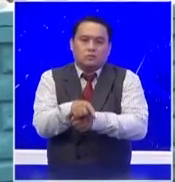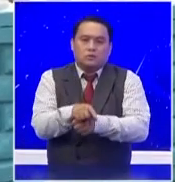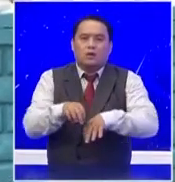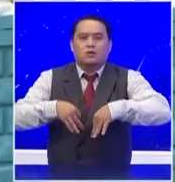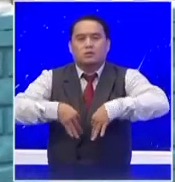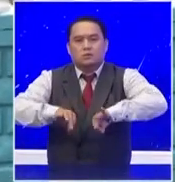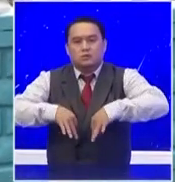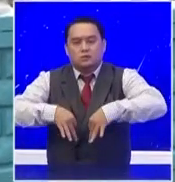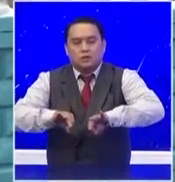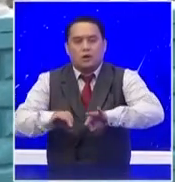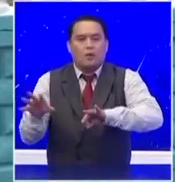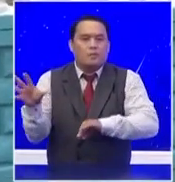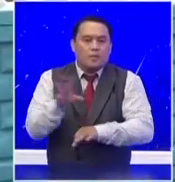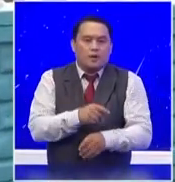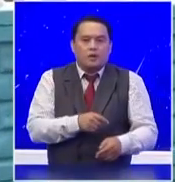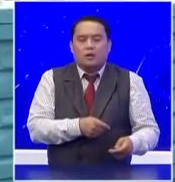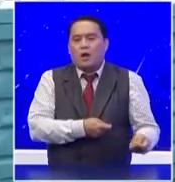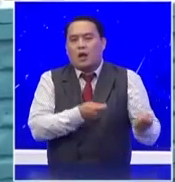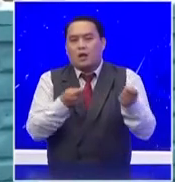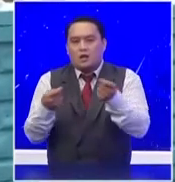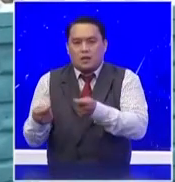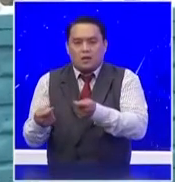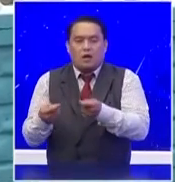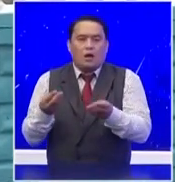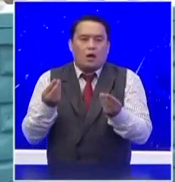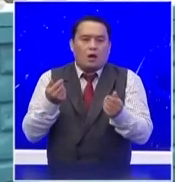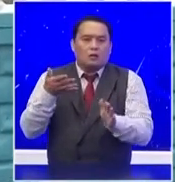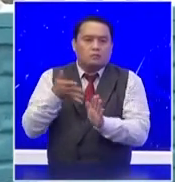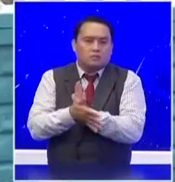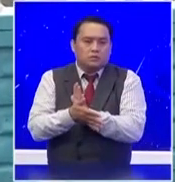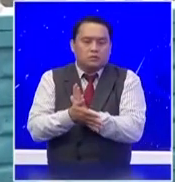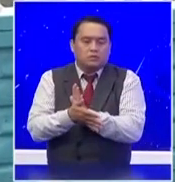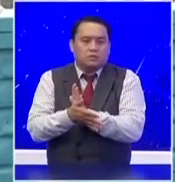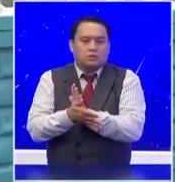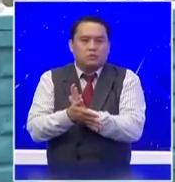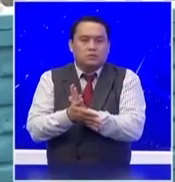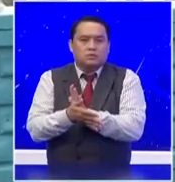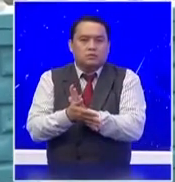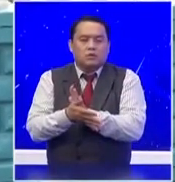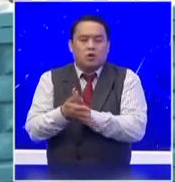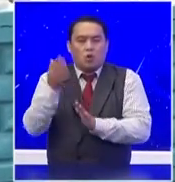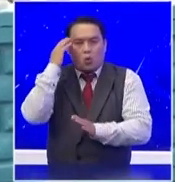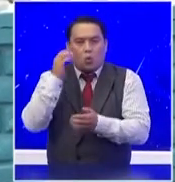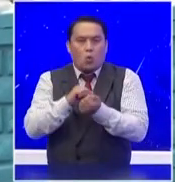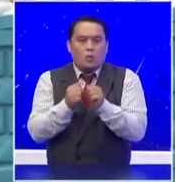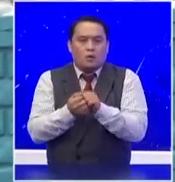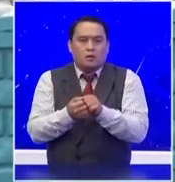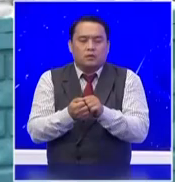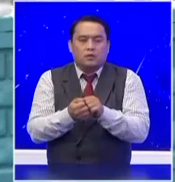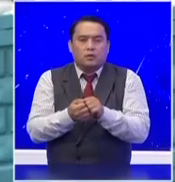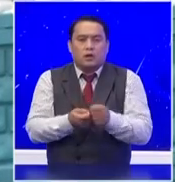бар, оның кіргізуі бар, оның бәрі қарап тұрсаң қаражат. Енді ертең көмірді анау үйге тасу